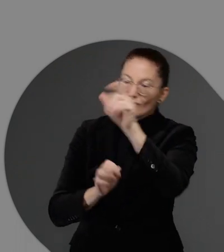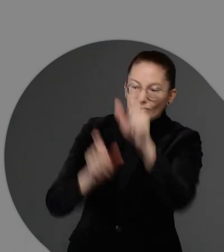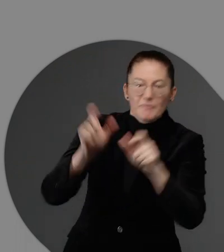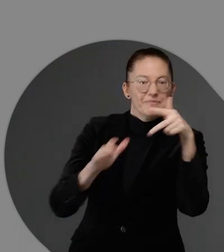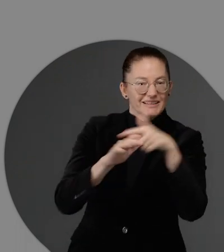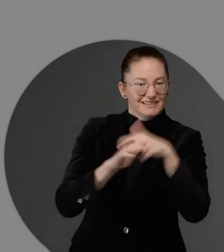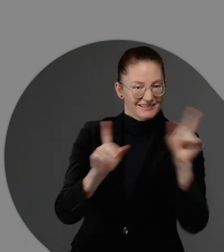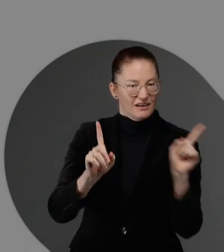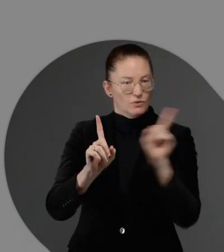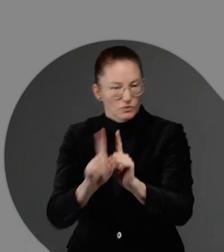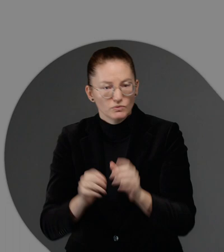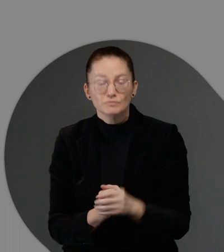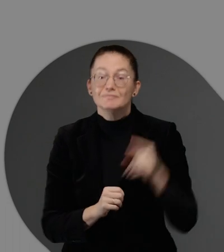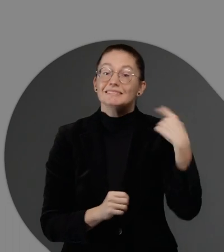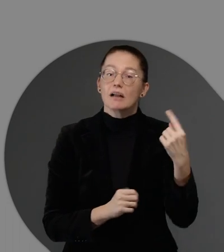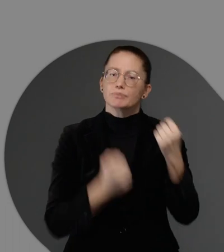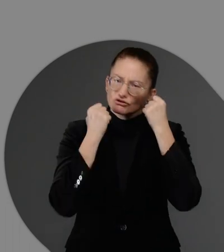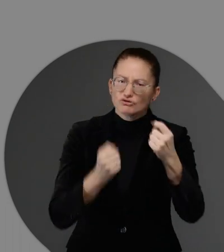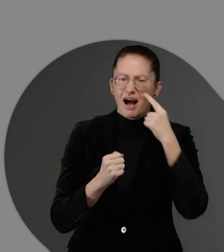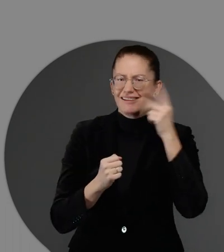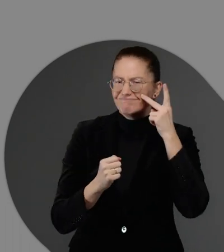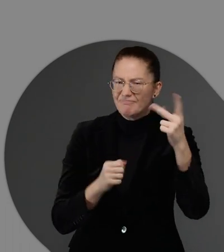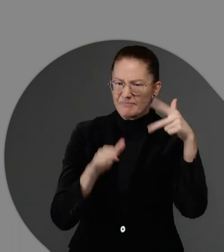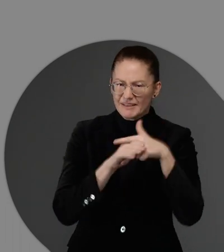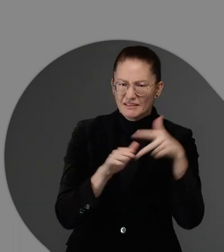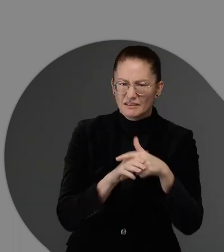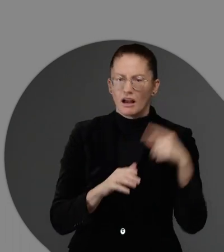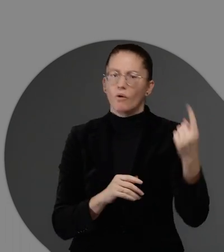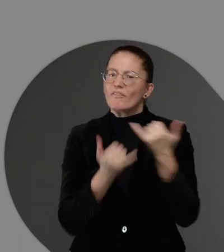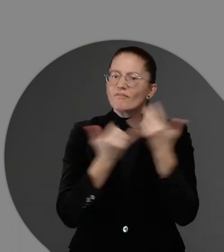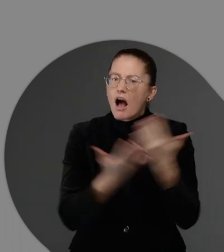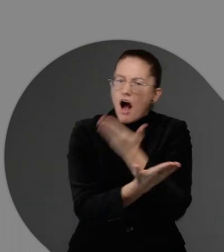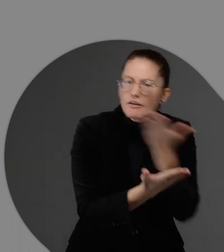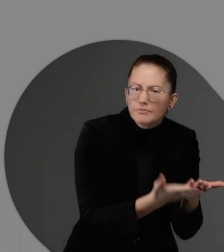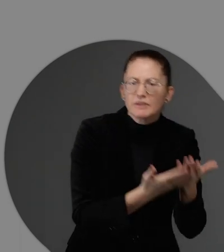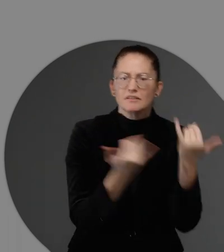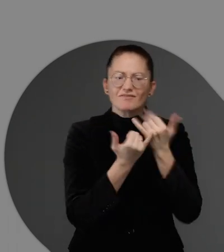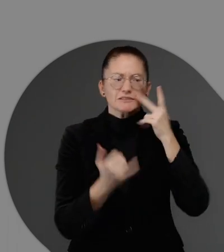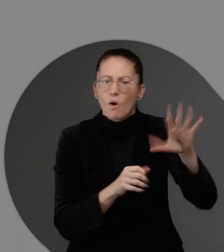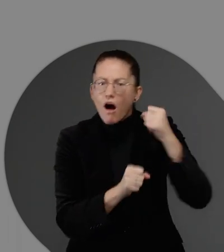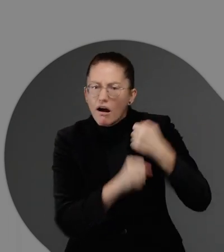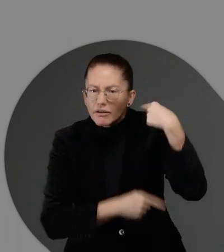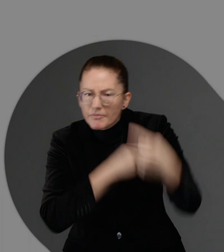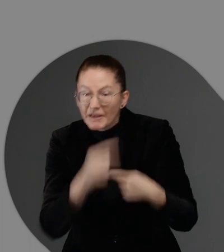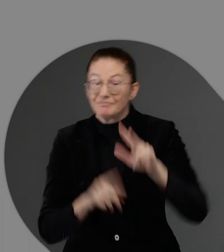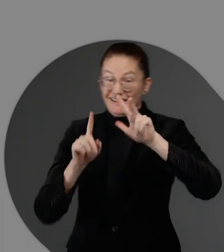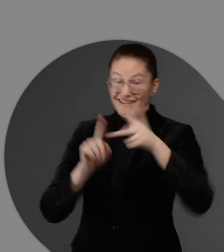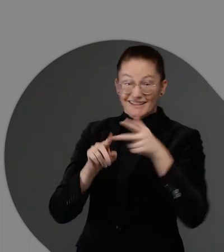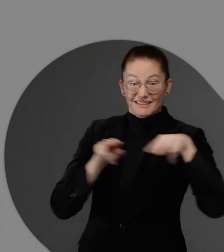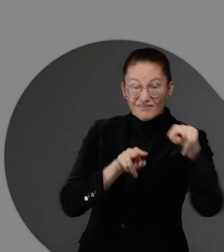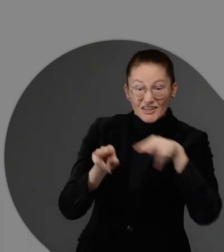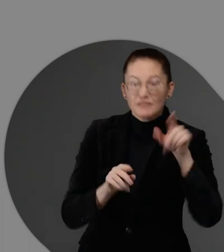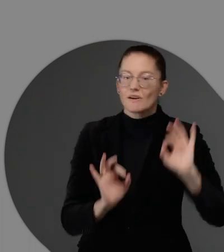Behinderung. Michaela ist stark seheingeschränkt. Was bietet die WAG? Wie sieht Michaelas Arbeit aus? In einem dritten Video besuchen